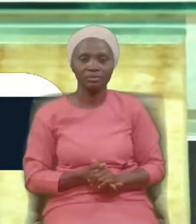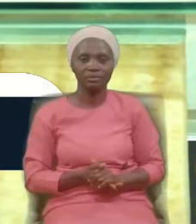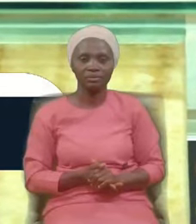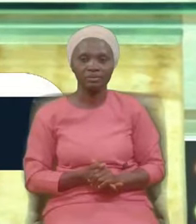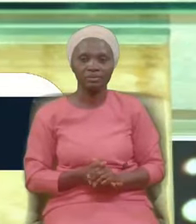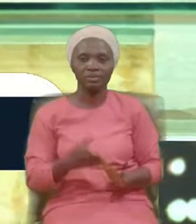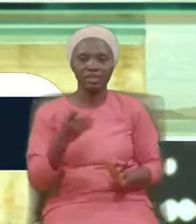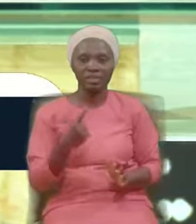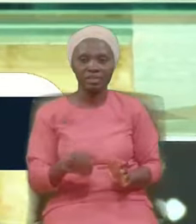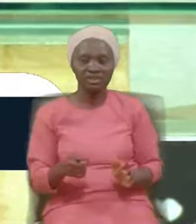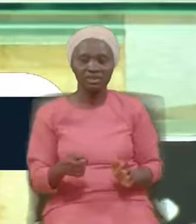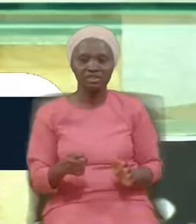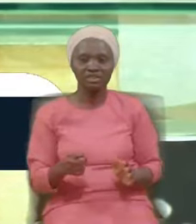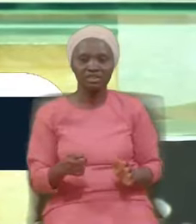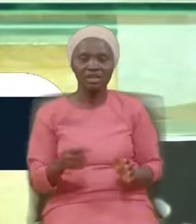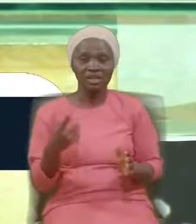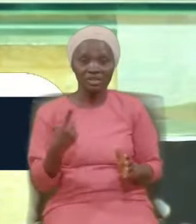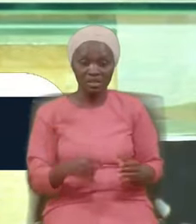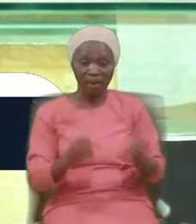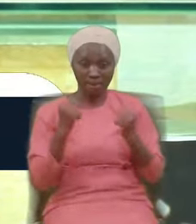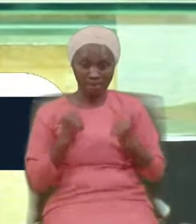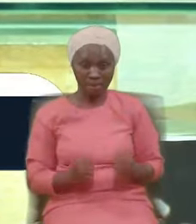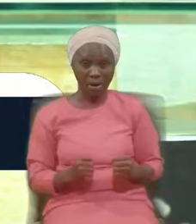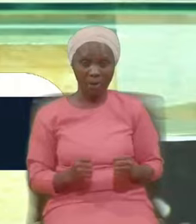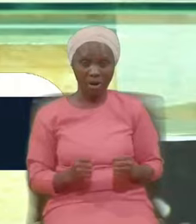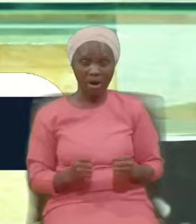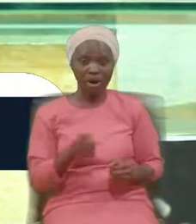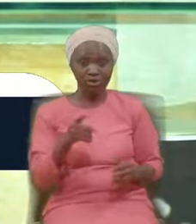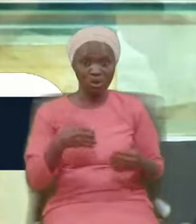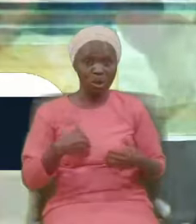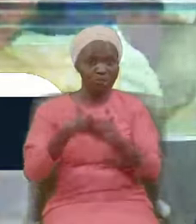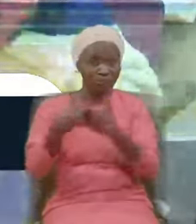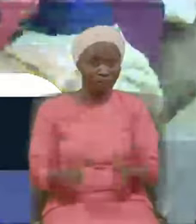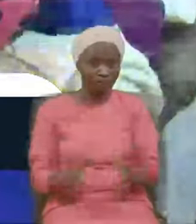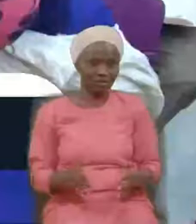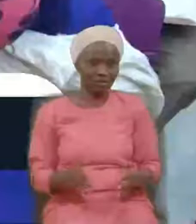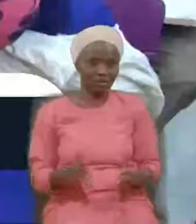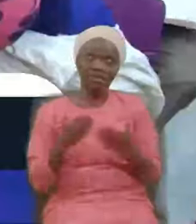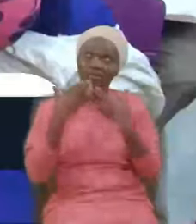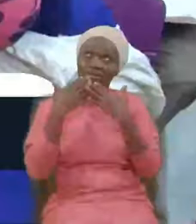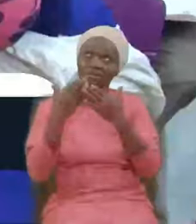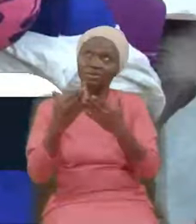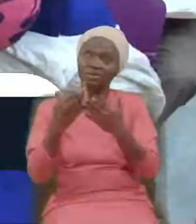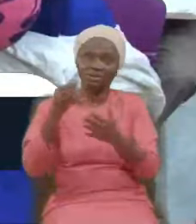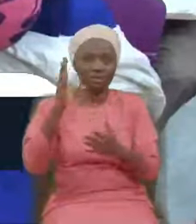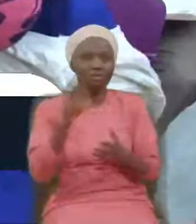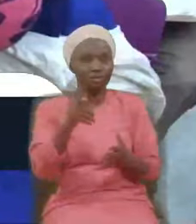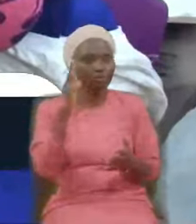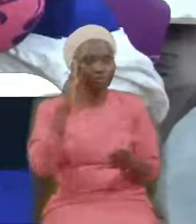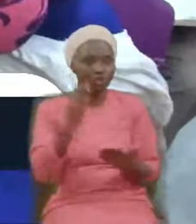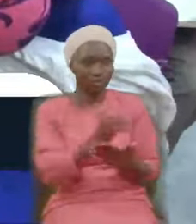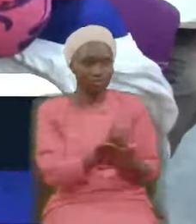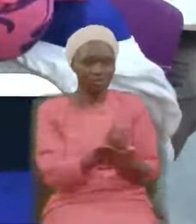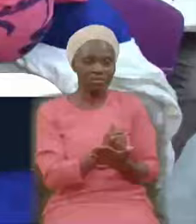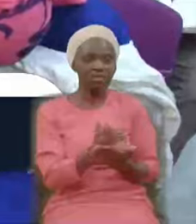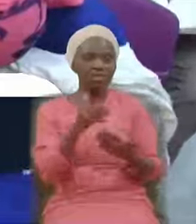perdue. L'énergie que vous avez perdue, Dieu merci, vous allez la reprendre ce jour. La